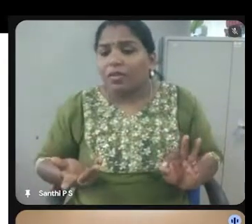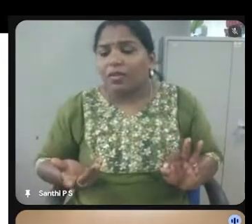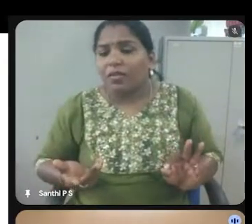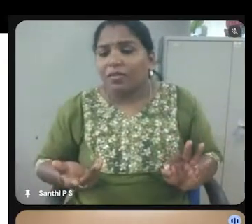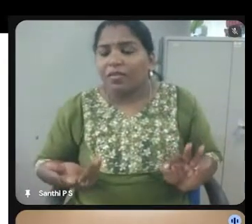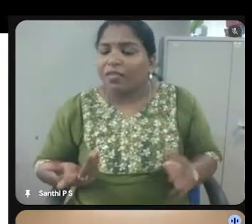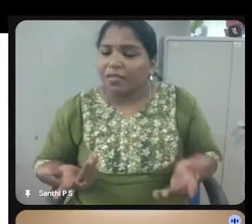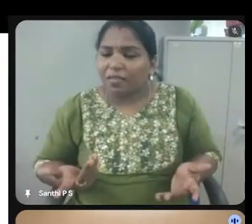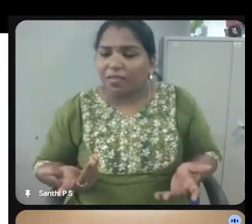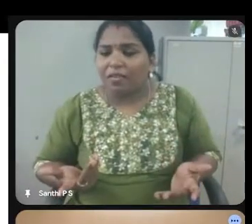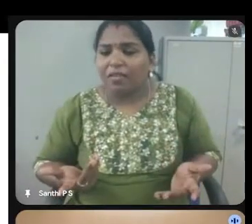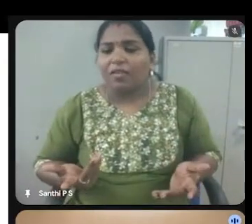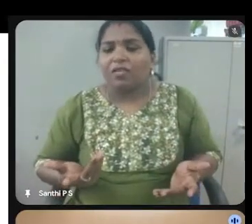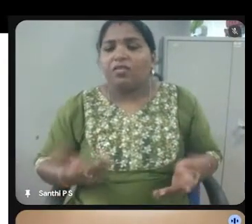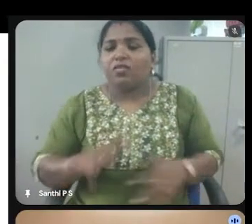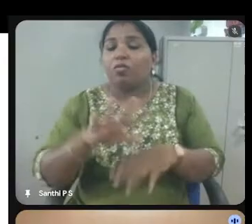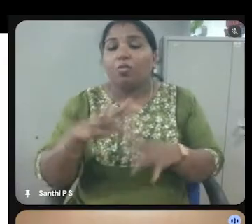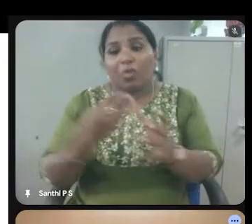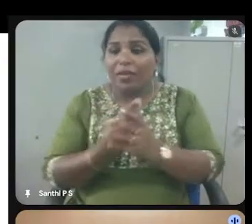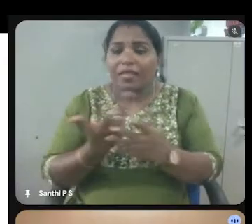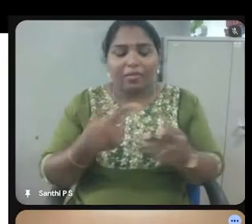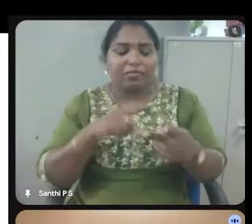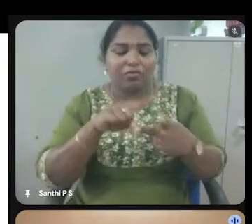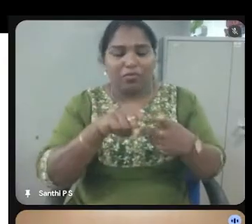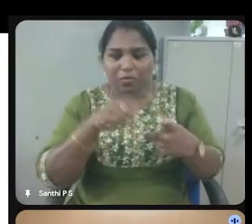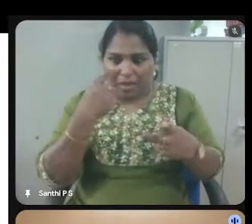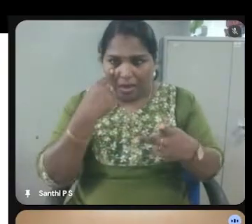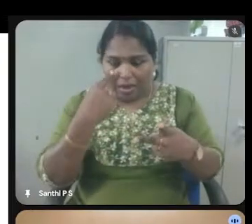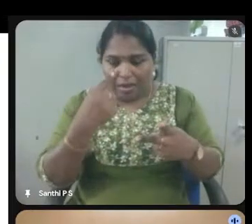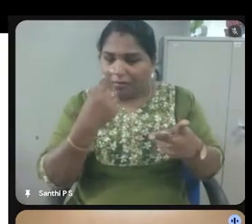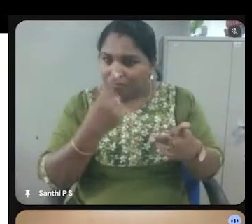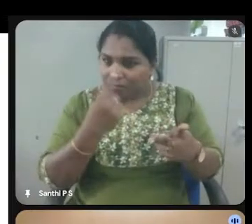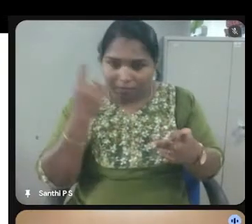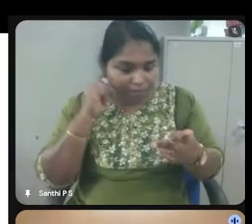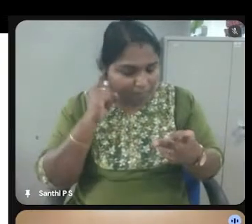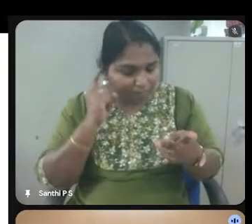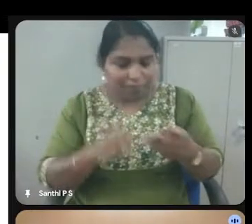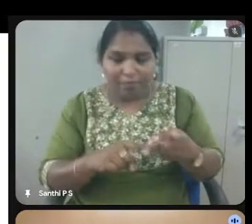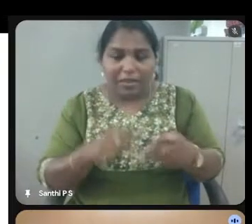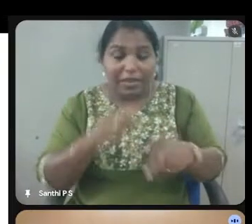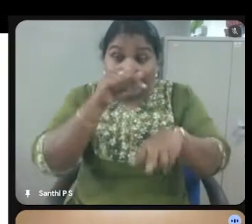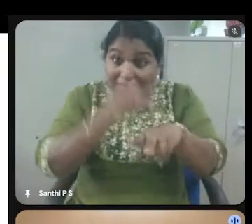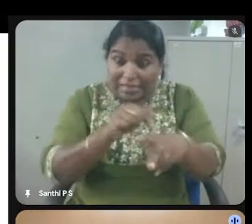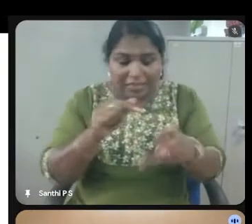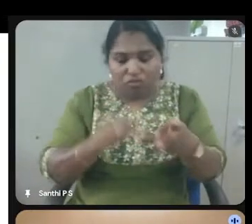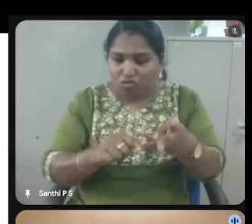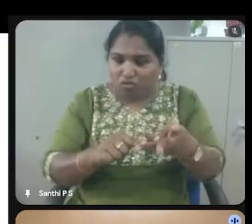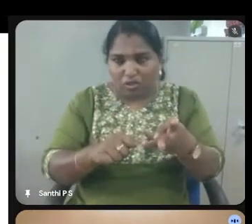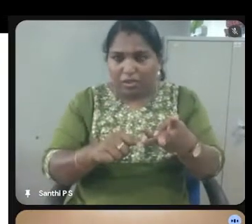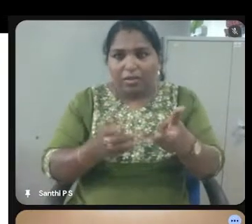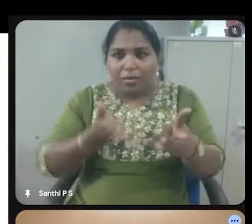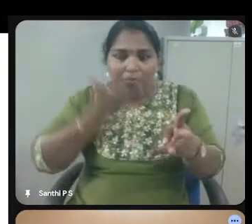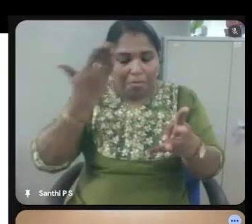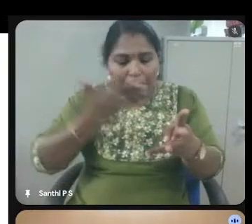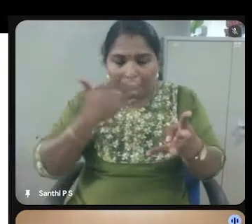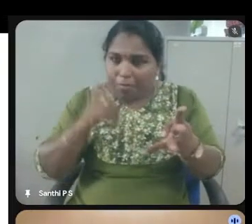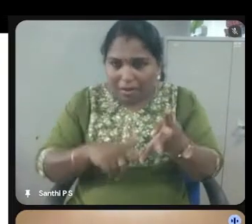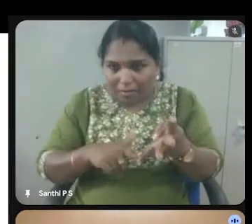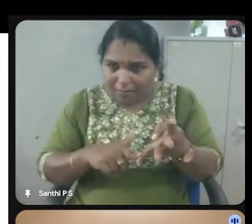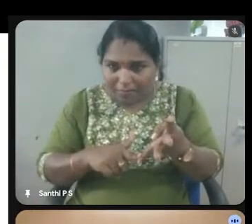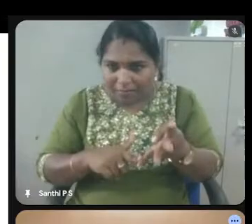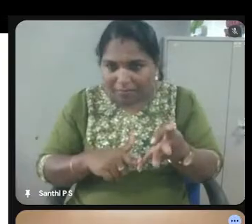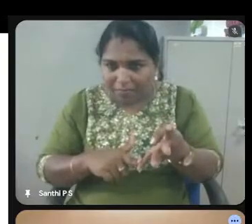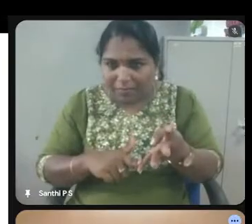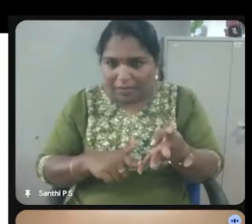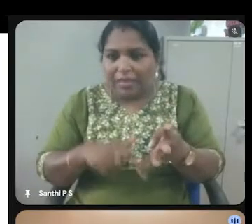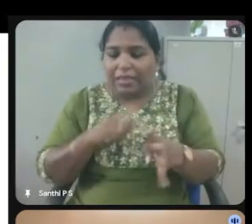നമ്മൾ പറയാറുണ്ടല്ലോ, എന്തൊക്കെയാണത്? നമ്മൾ ടേസ്റ്റ്, നാവുകൊണ്ട് ടേസ്റ്റ് അറിയുന്നു, തൊടുമ്പം ടച്ച് അറിയാൻ പറ്റുന്നുണ്ട്, മണപ്പിക്കാൻ പറ്റും.